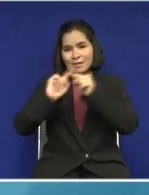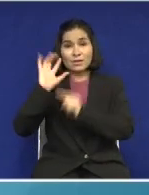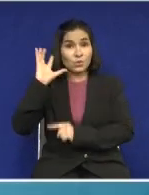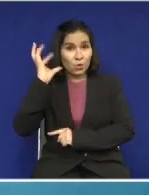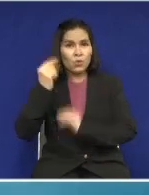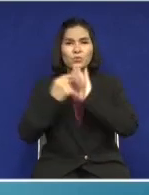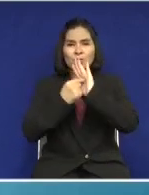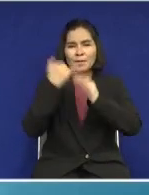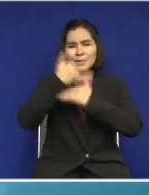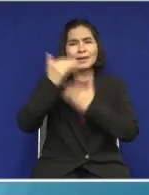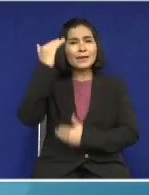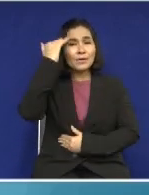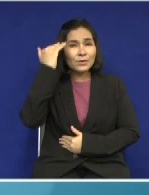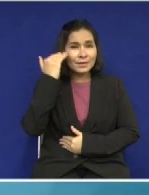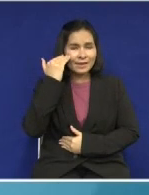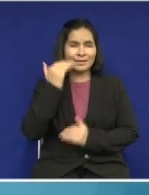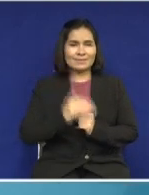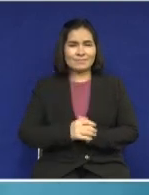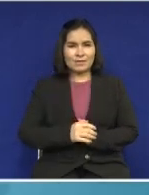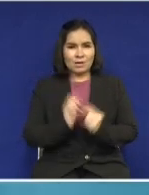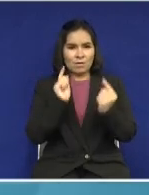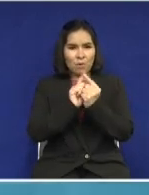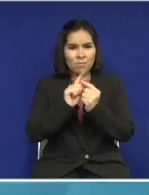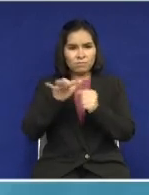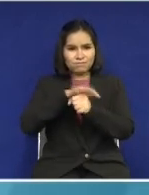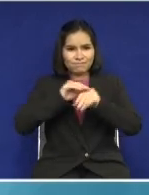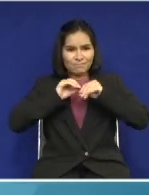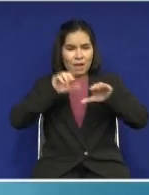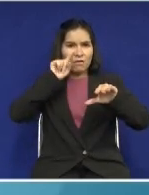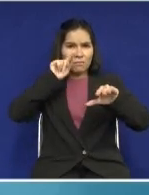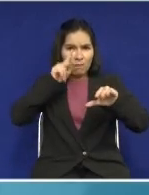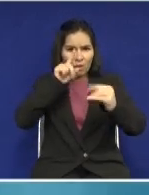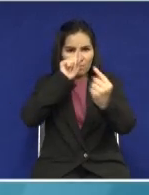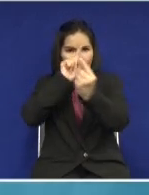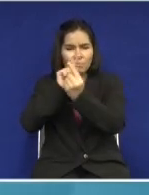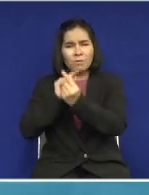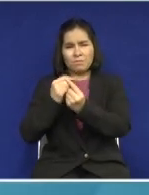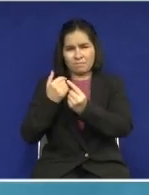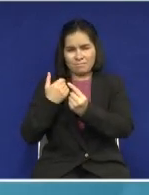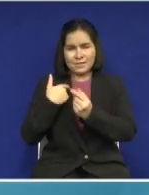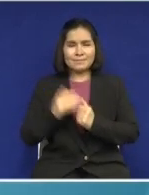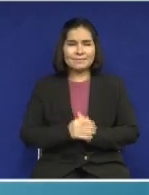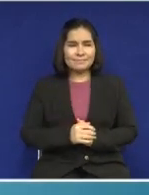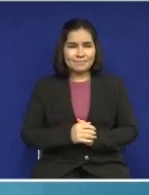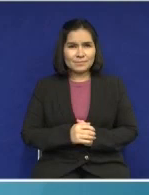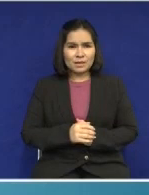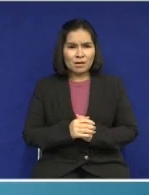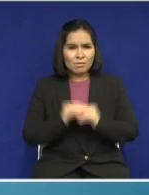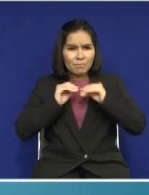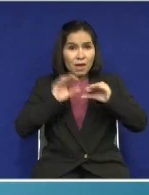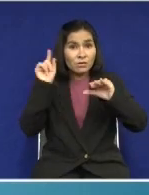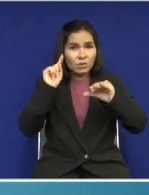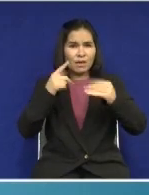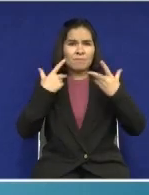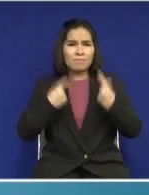าหลีใต้มีการระบาดระลอกใหม่ที่เกิดขึ้นเป็นระลอกที่2ซึ่งเราก็จะเจอในผับบาร์นะคะใน